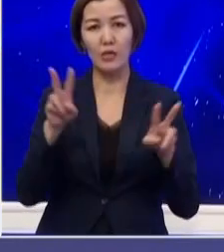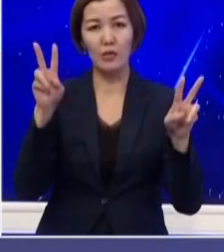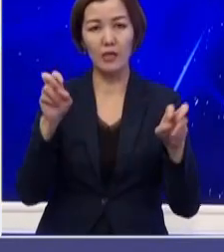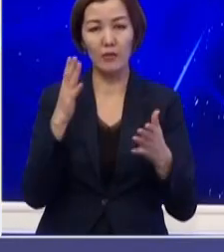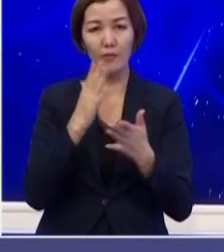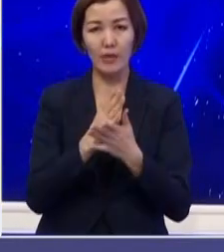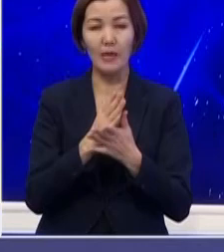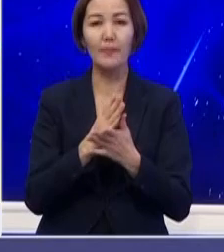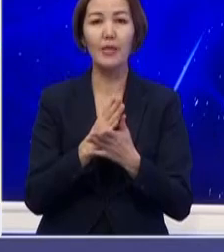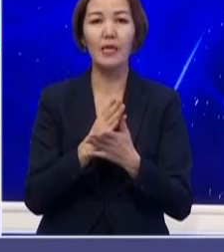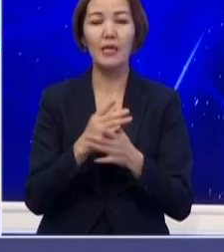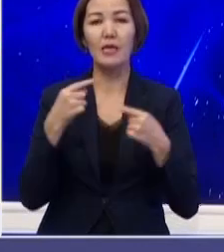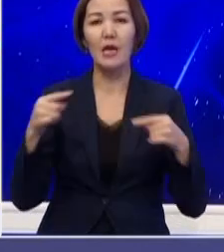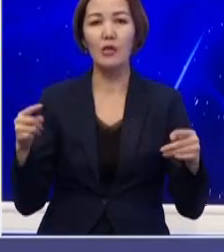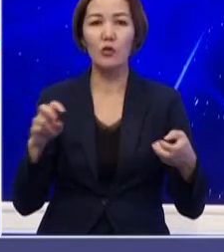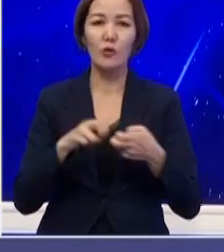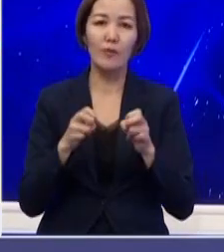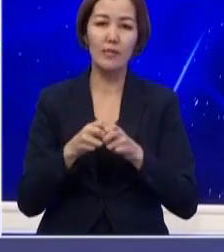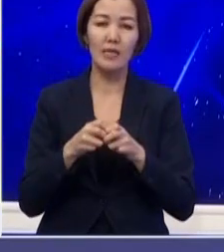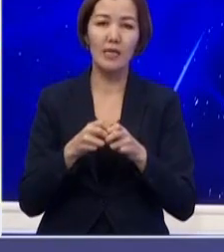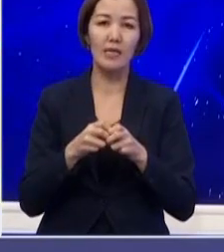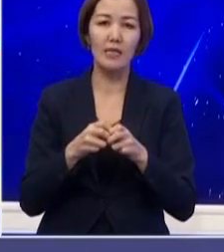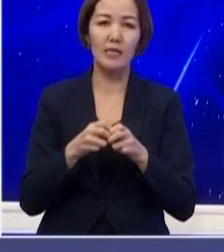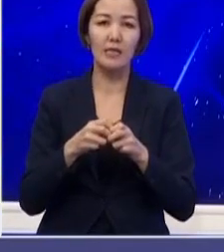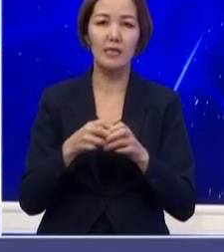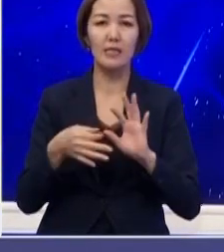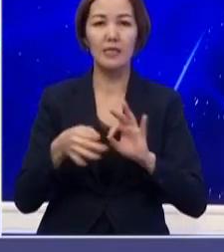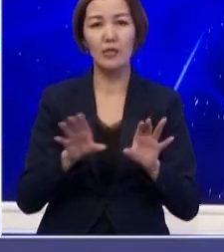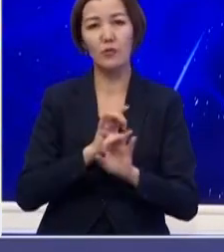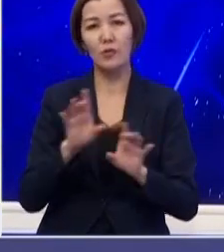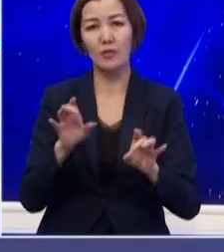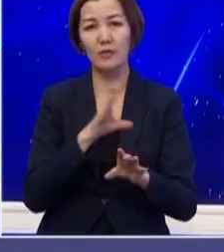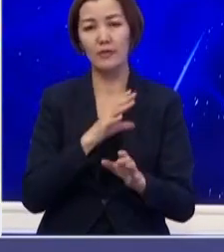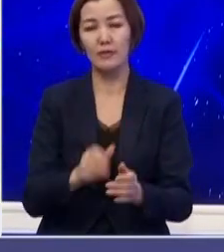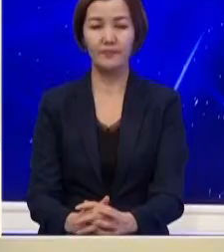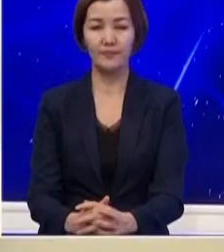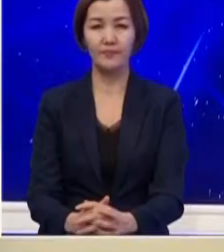секілді. Саладағы сан түрлі түйткілді мәселелерді бірден тізді.